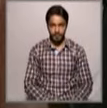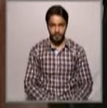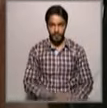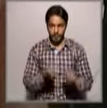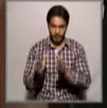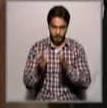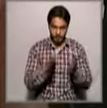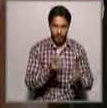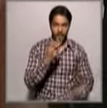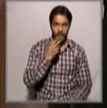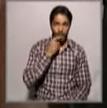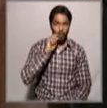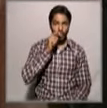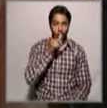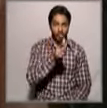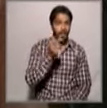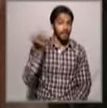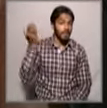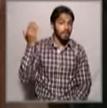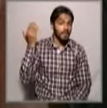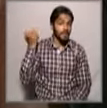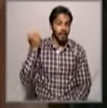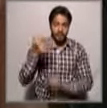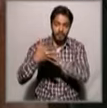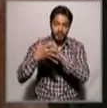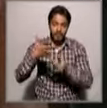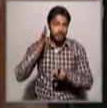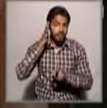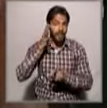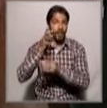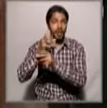فترة كنت ملتزما في الصلاة، حال الصلاة معاك ايه دلوقتي يا احمد؟